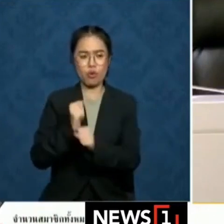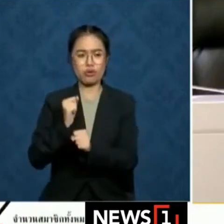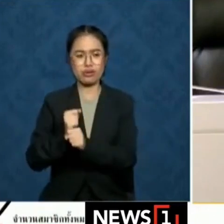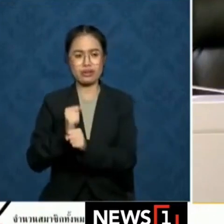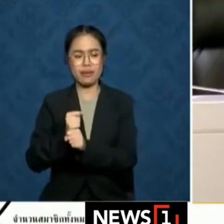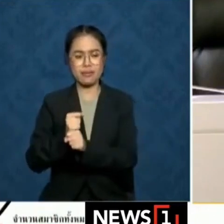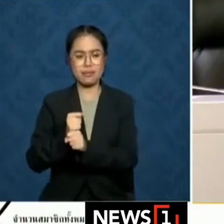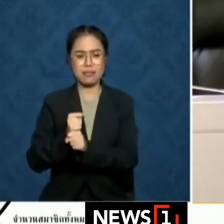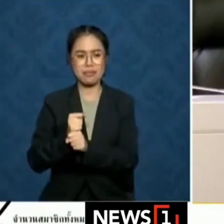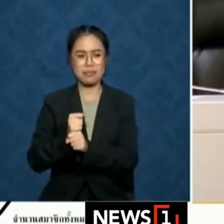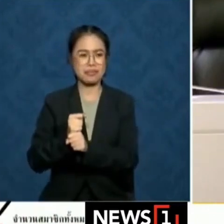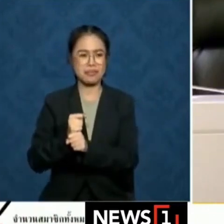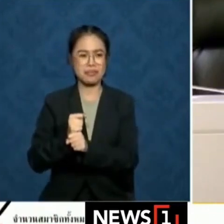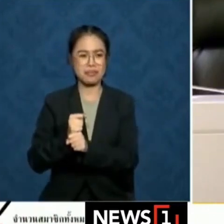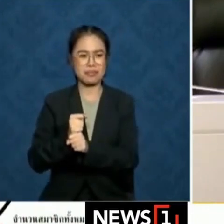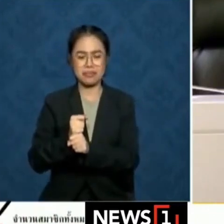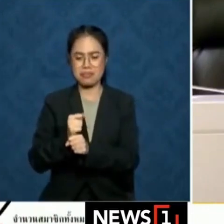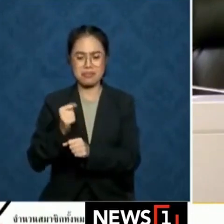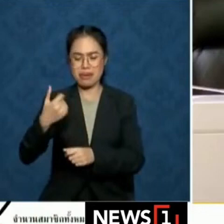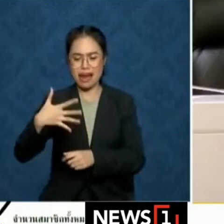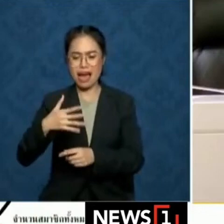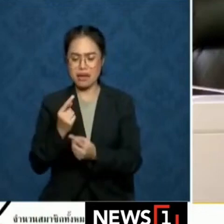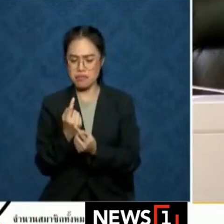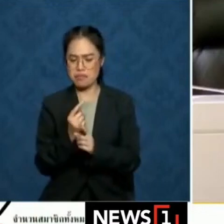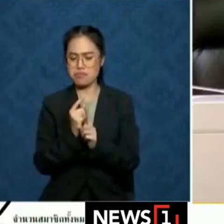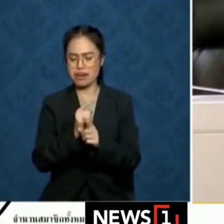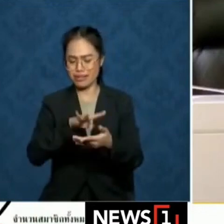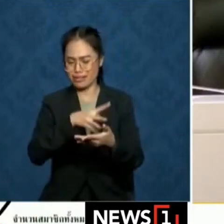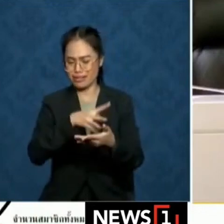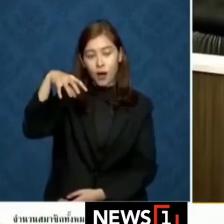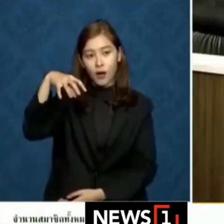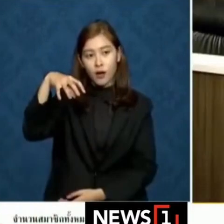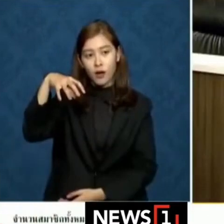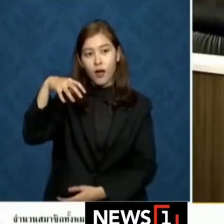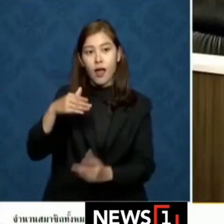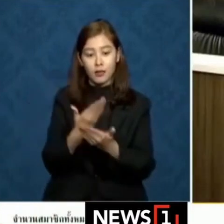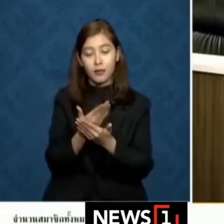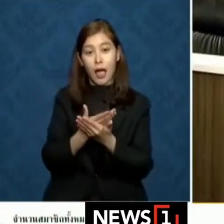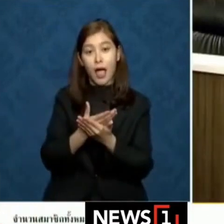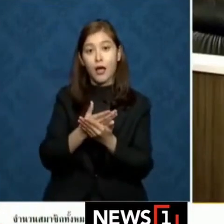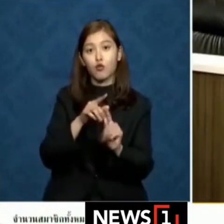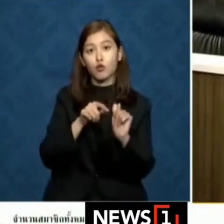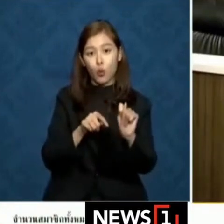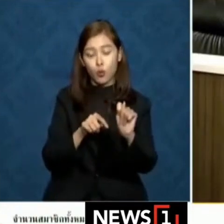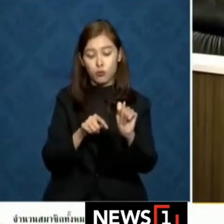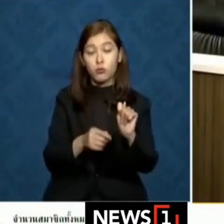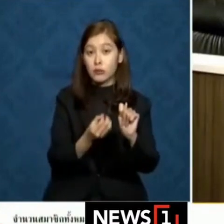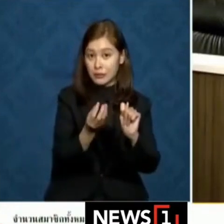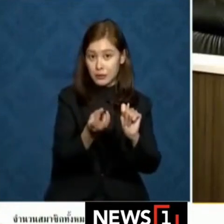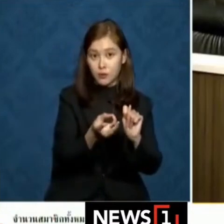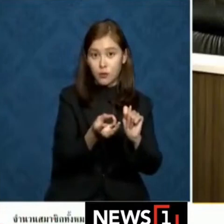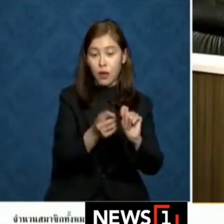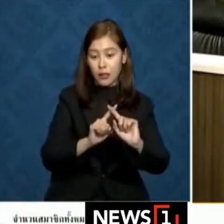มาแล้วก็เลยถือโอกาสนี้ทำความเข้าใจนะคะโดยบอกว่าตนเองเนี่ยได้ฟังนายศุภโชติอภิปรายแล้วก็ตกใจเหมือน